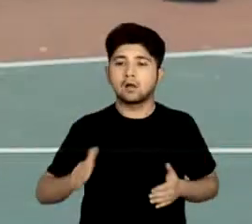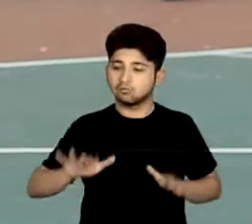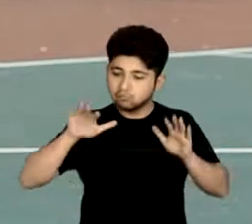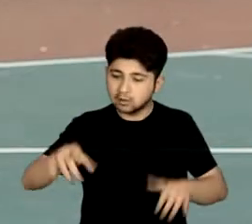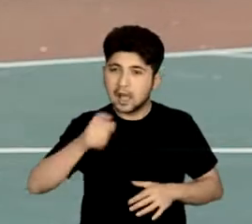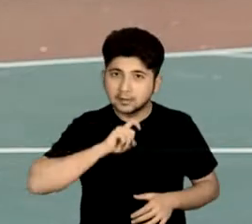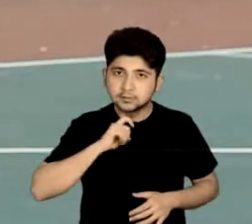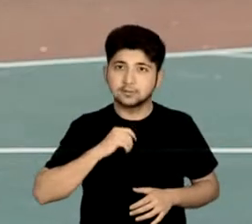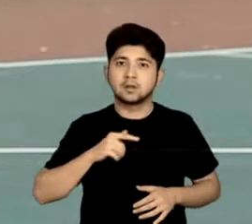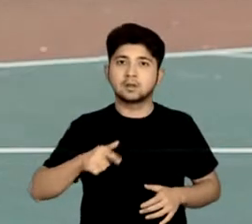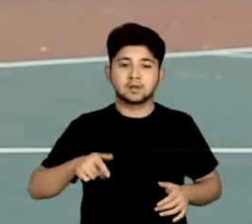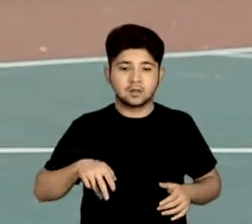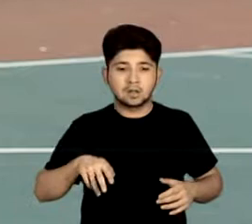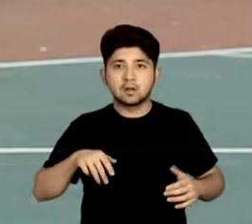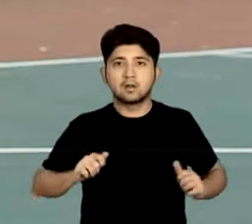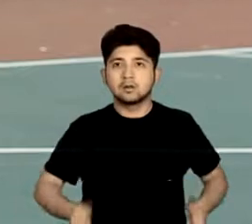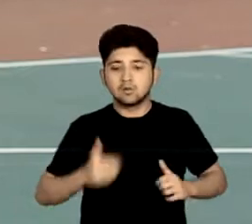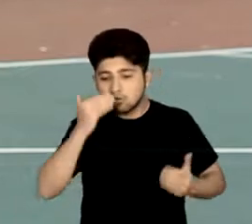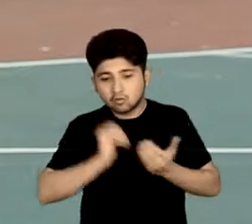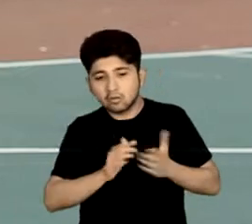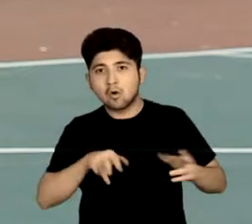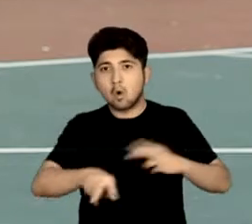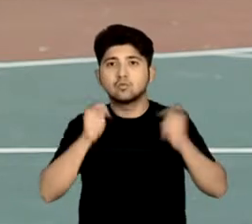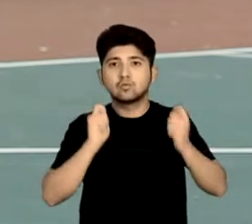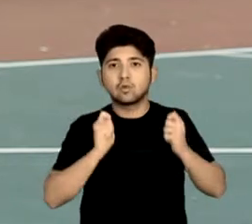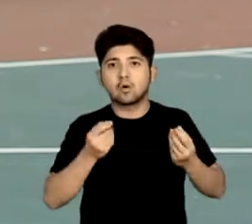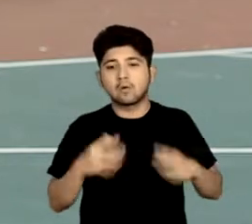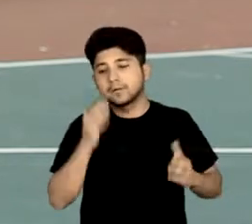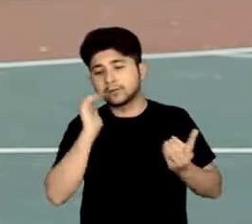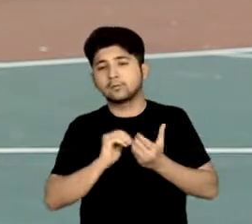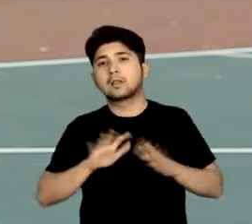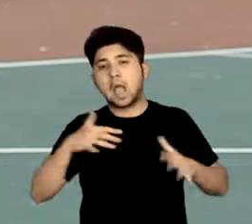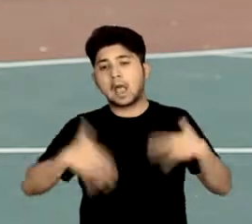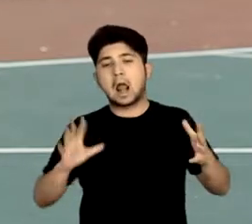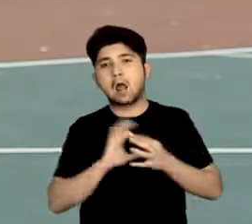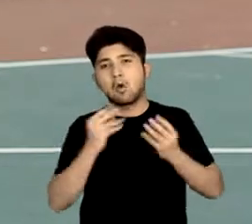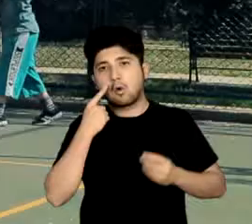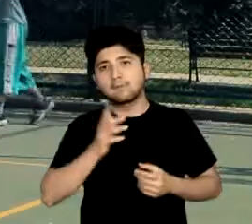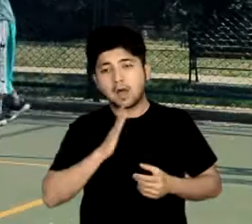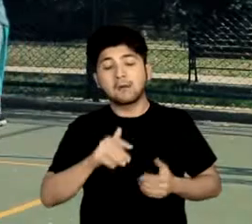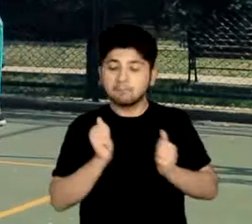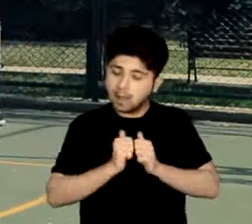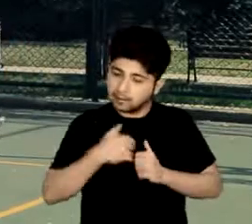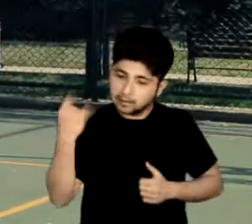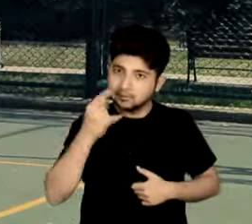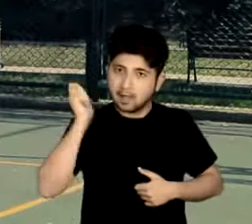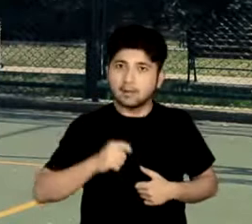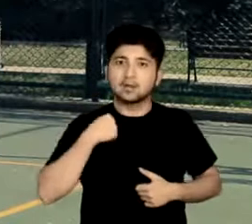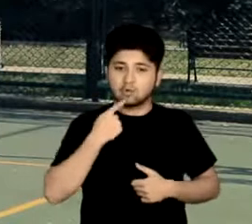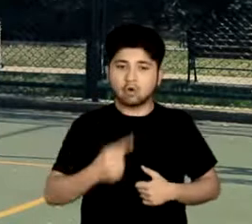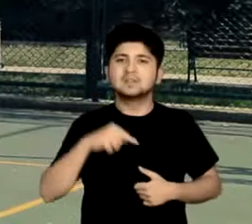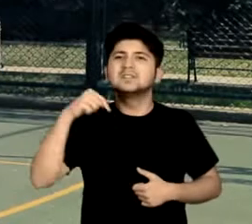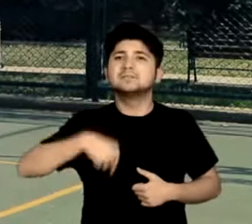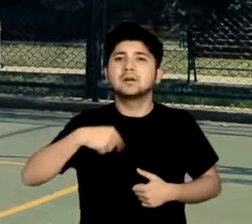Hani düşersin, kaldırımlar hani sizlere göre değil açıkçası. Hiçbirimize göre uygun değil engeller olarak. Birlikte çıkarız falan